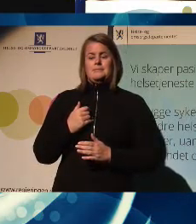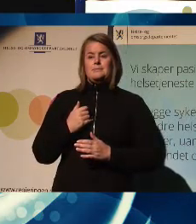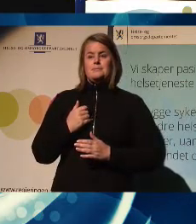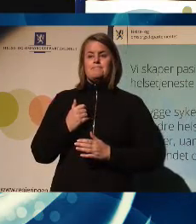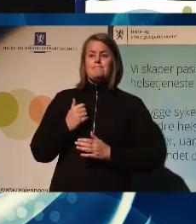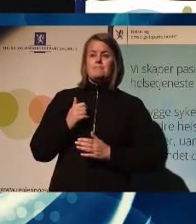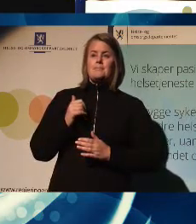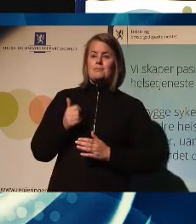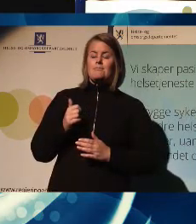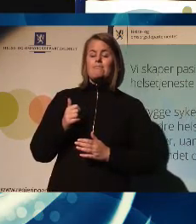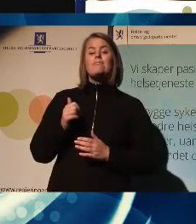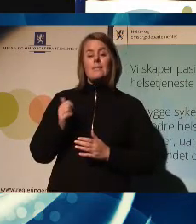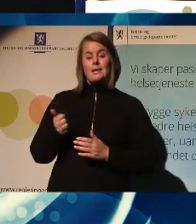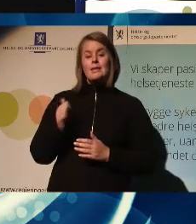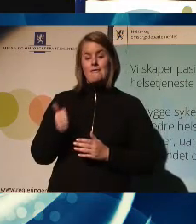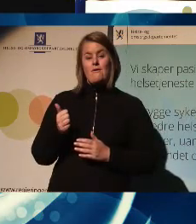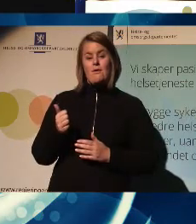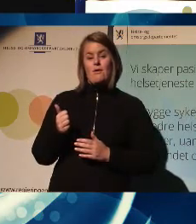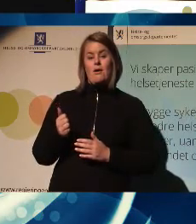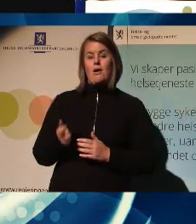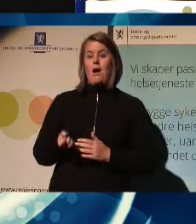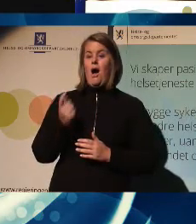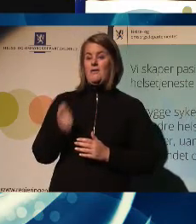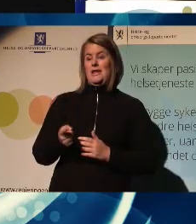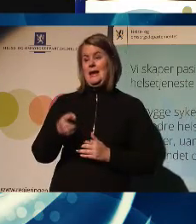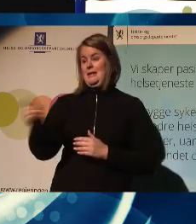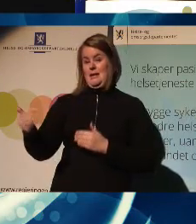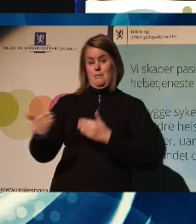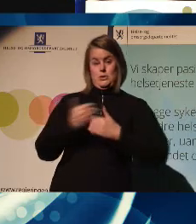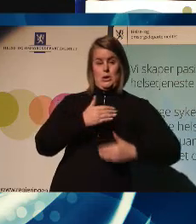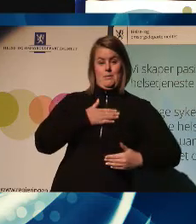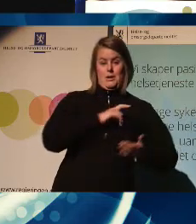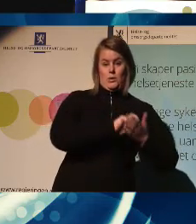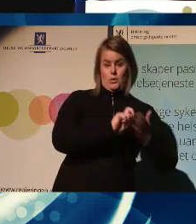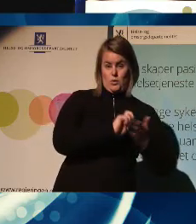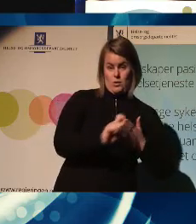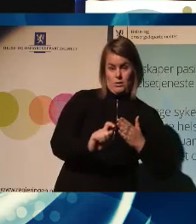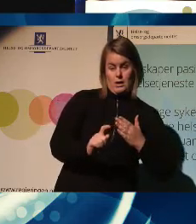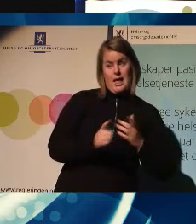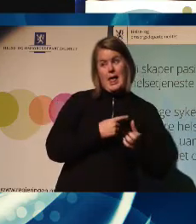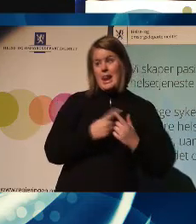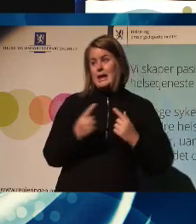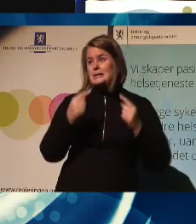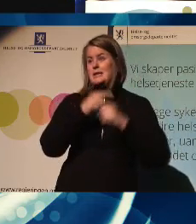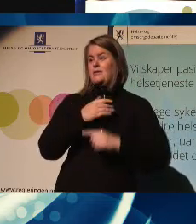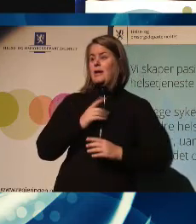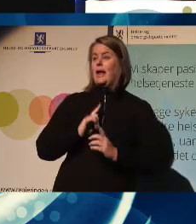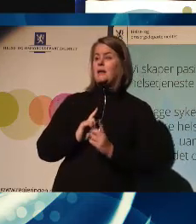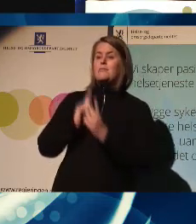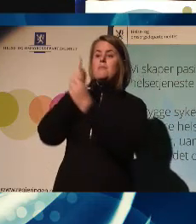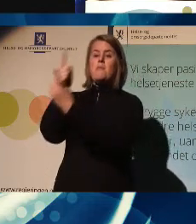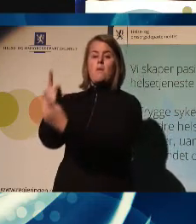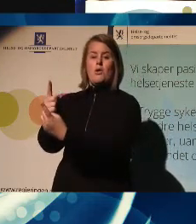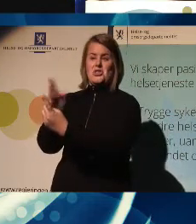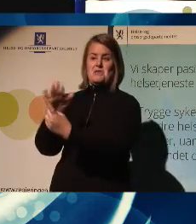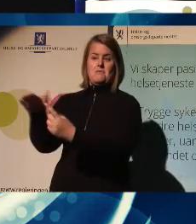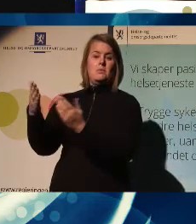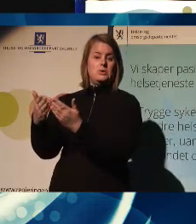tar vi denne samtalen enkelte ganger hos meg på kontoret mitt. Enkelte ganger så reiser jeg ut og treffer ungdommen i